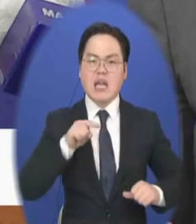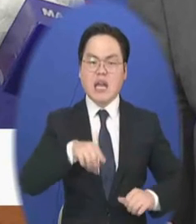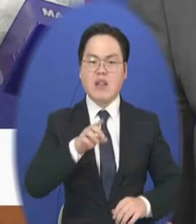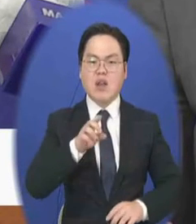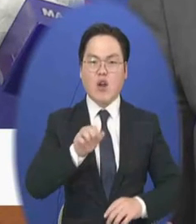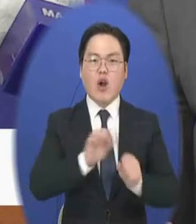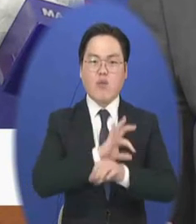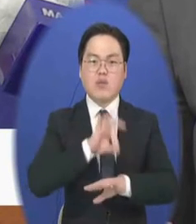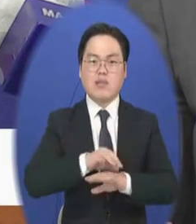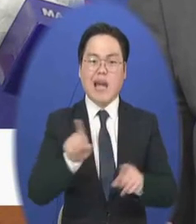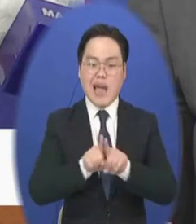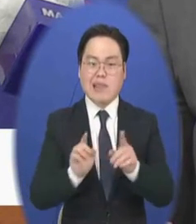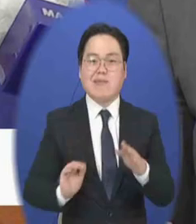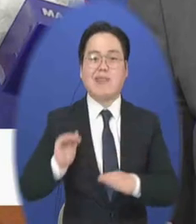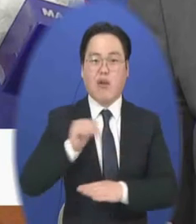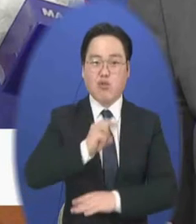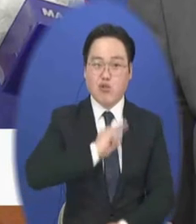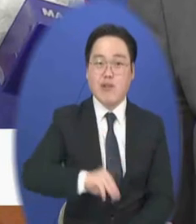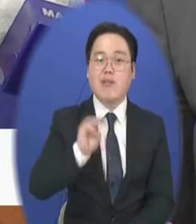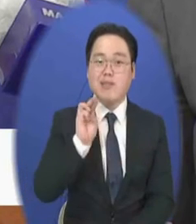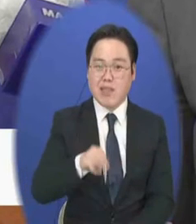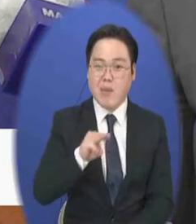байгаа. А тэр хүмүүс маань